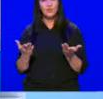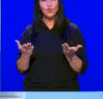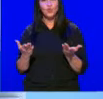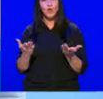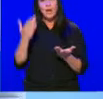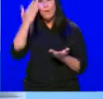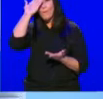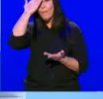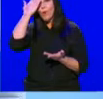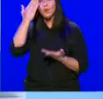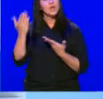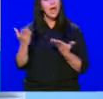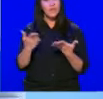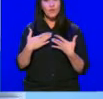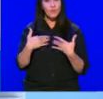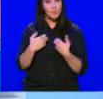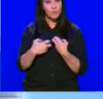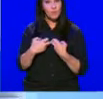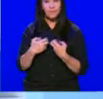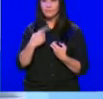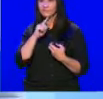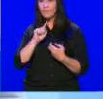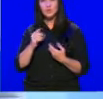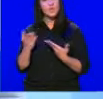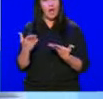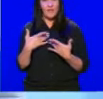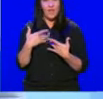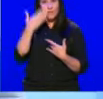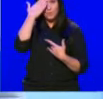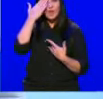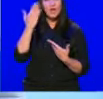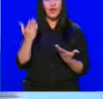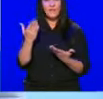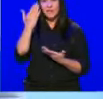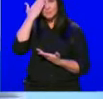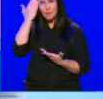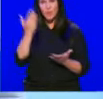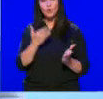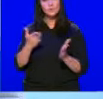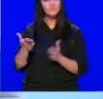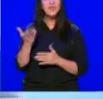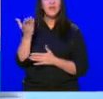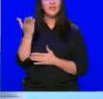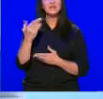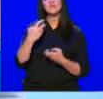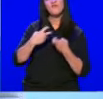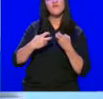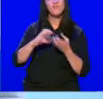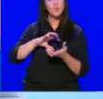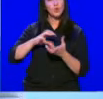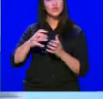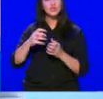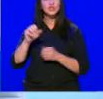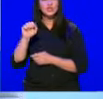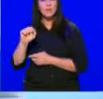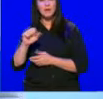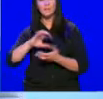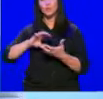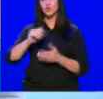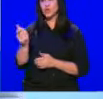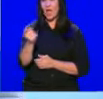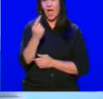е болката, където е проблема. Къде ни боли? Те не са в конституционните модели, те са в политическите партии и политическите